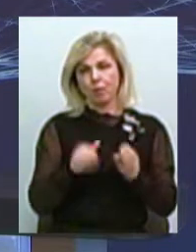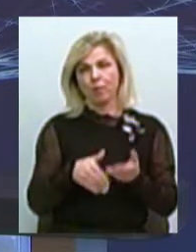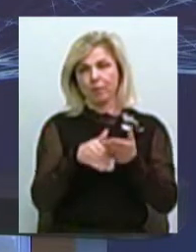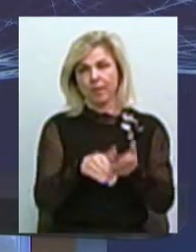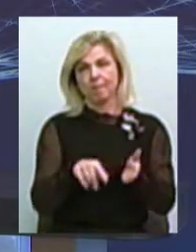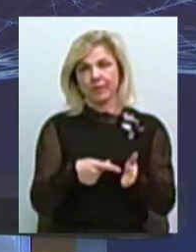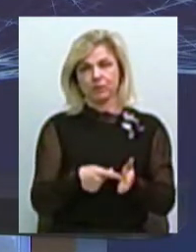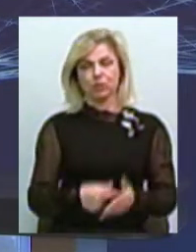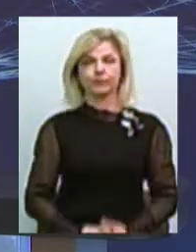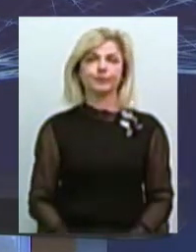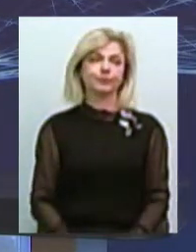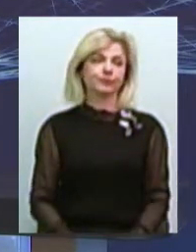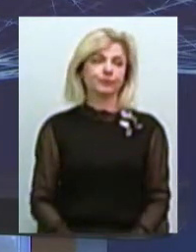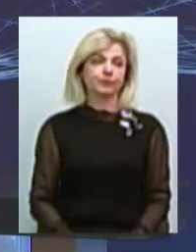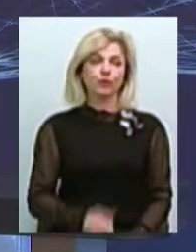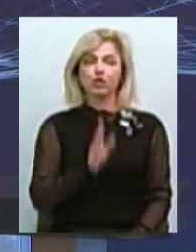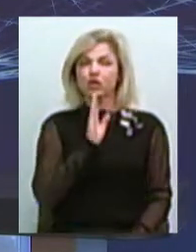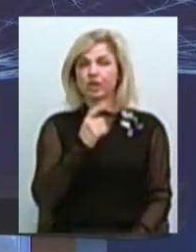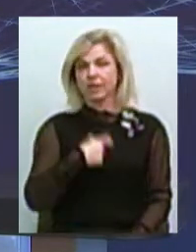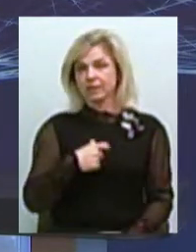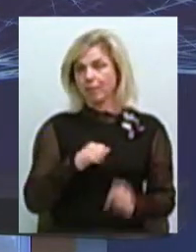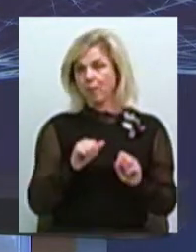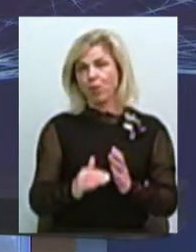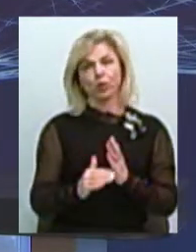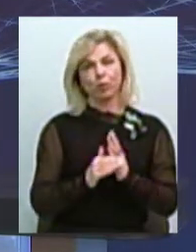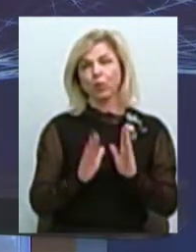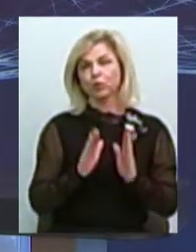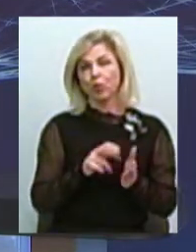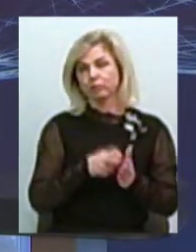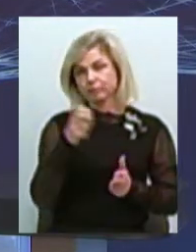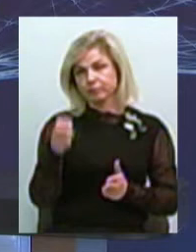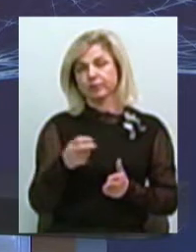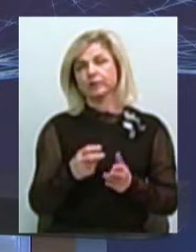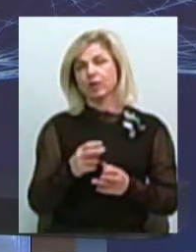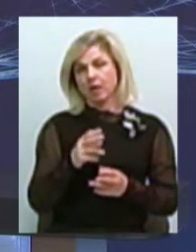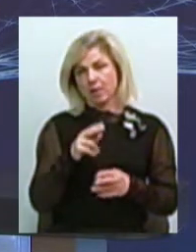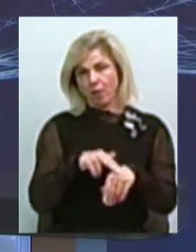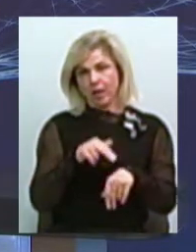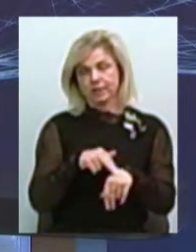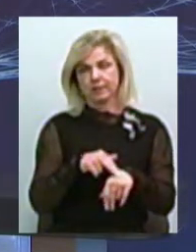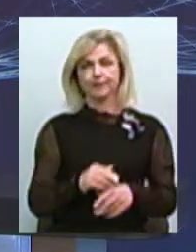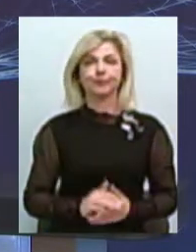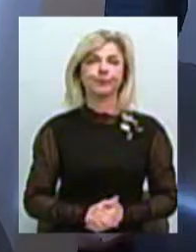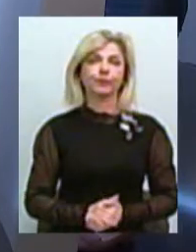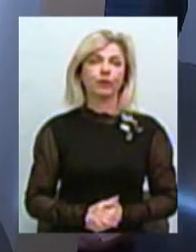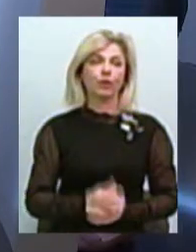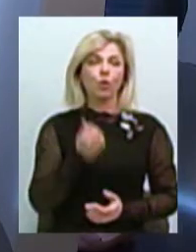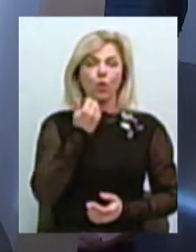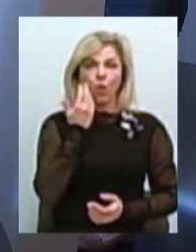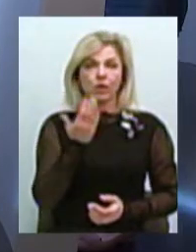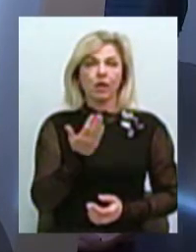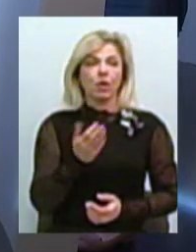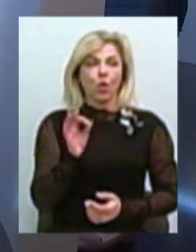місту. Сама жіночка собі допомогти може тільки зверненням до поліції. Єлизавета, Олена зазначила, що коли